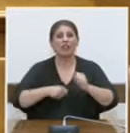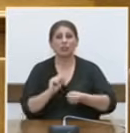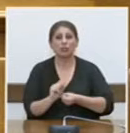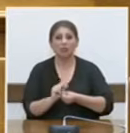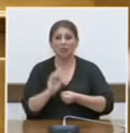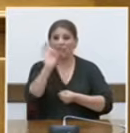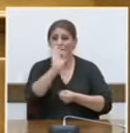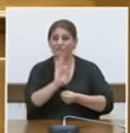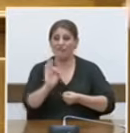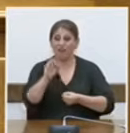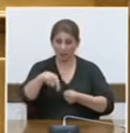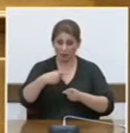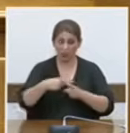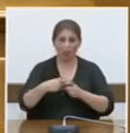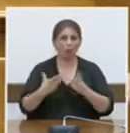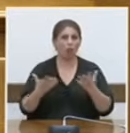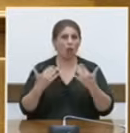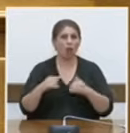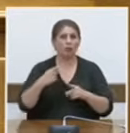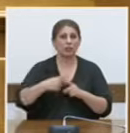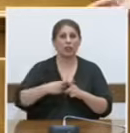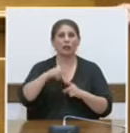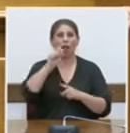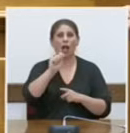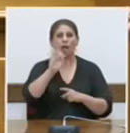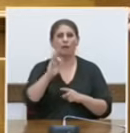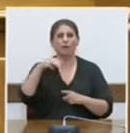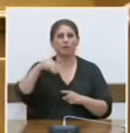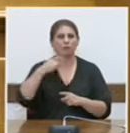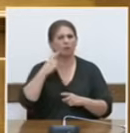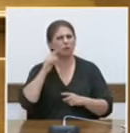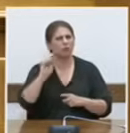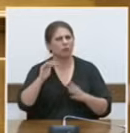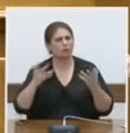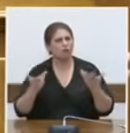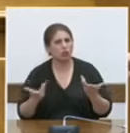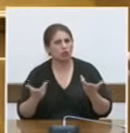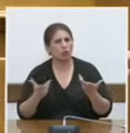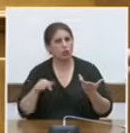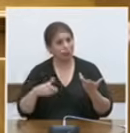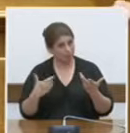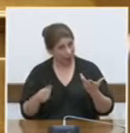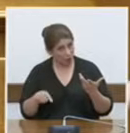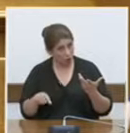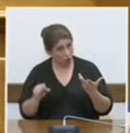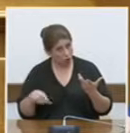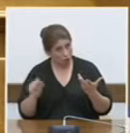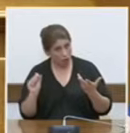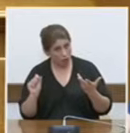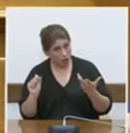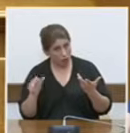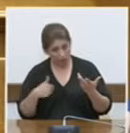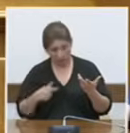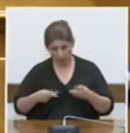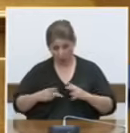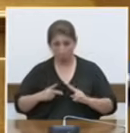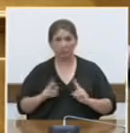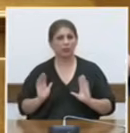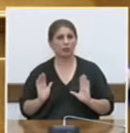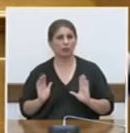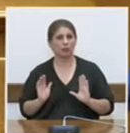Ελλάδα χωρίς ελληνικό αφημί? Ρωτώ. Ισχύει αυτό, ναι ή όχι? Να μας απαντήσετε εδώ.